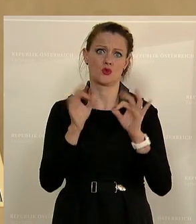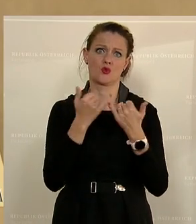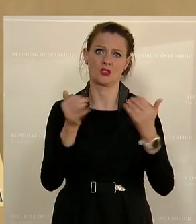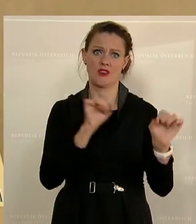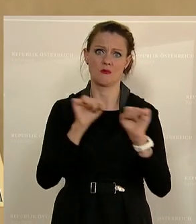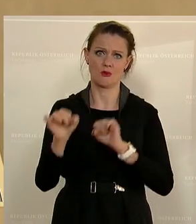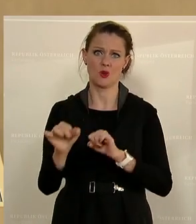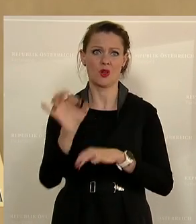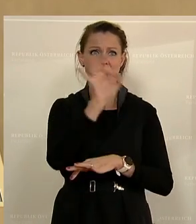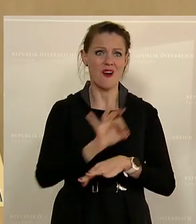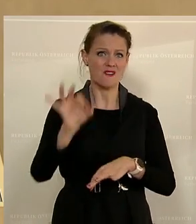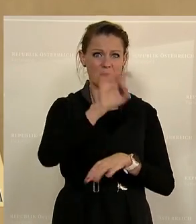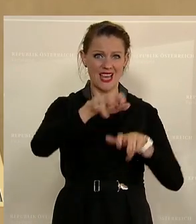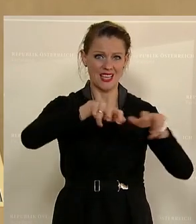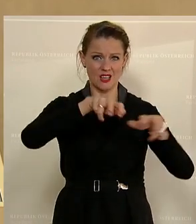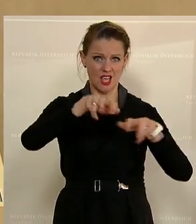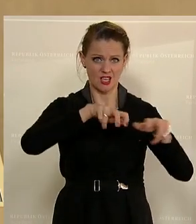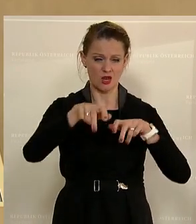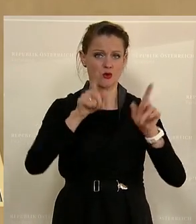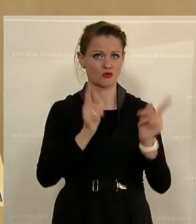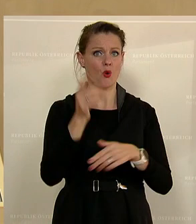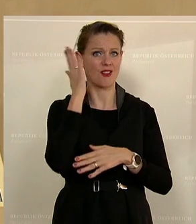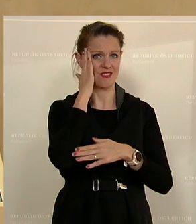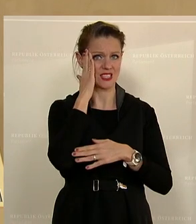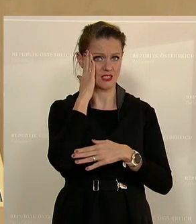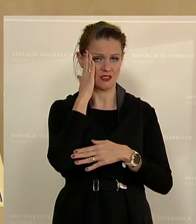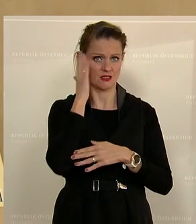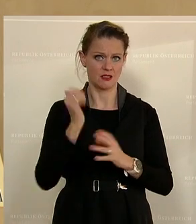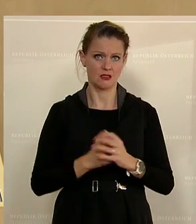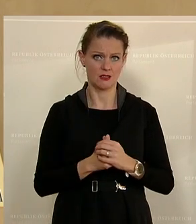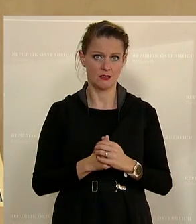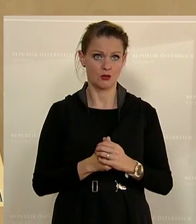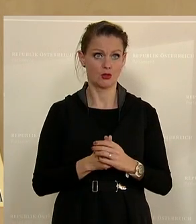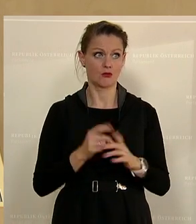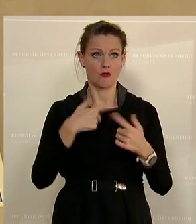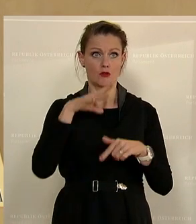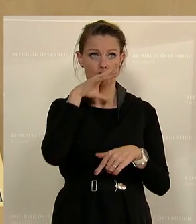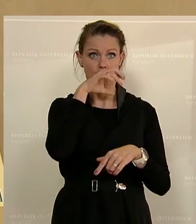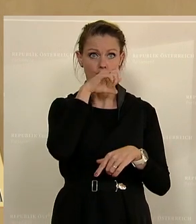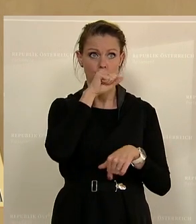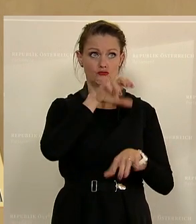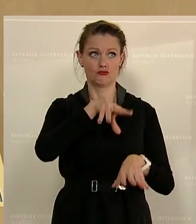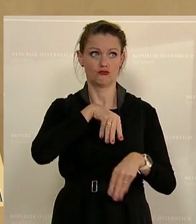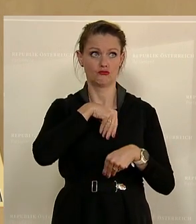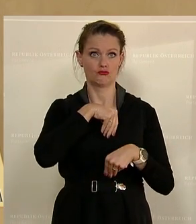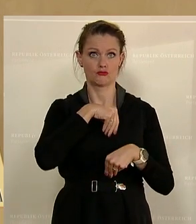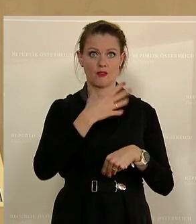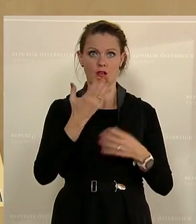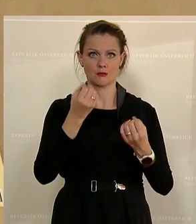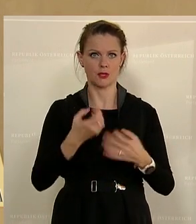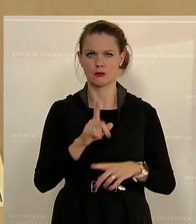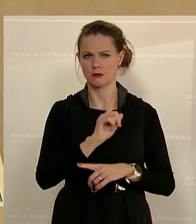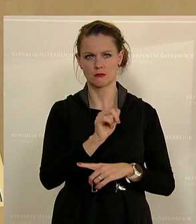das verbrecherische Regime soll wissen, dass das nicht schweigend hingenommen wird, was dort